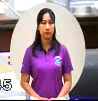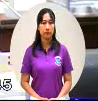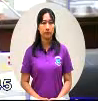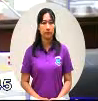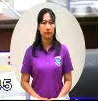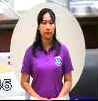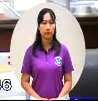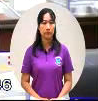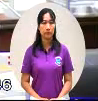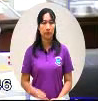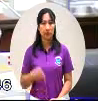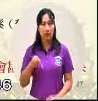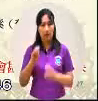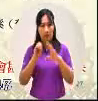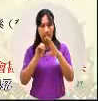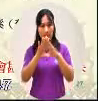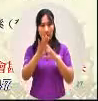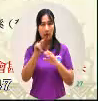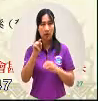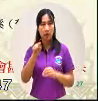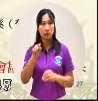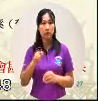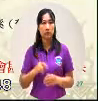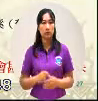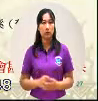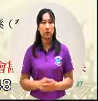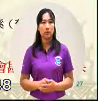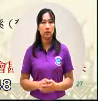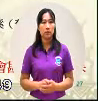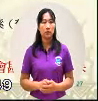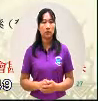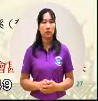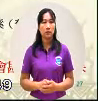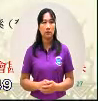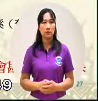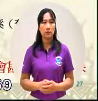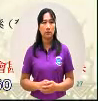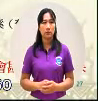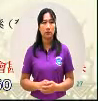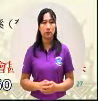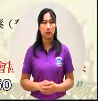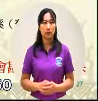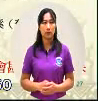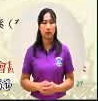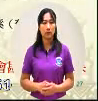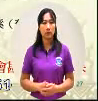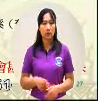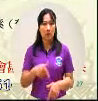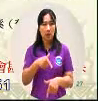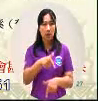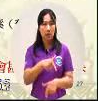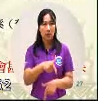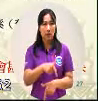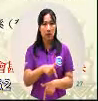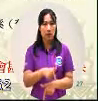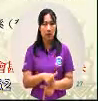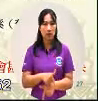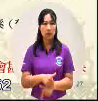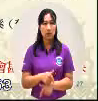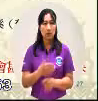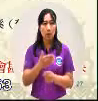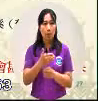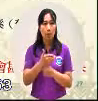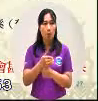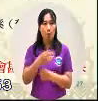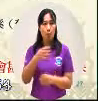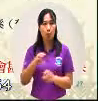我想这个哈，在南义沙路那边，大家都知道南义沙路哪一个区块啊，有一个就是